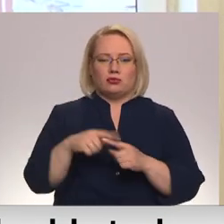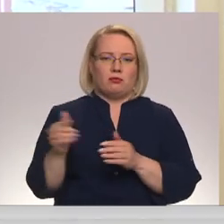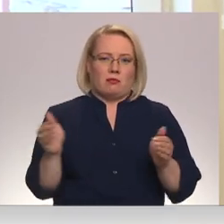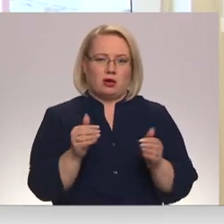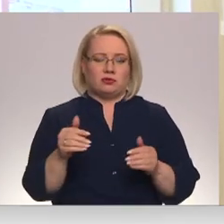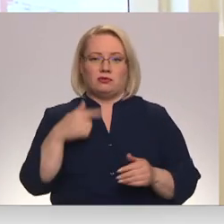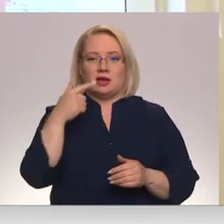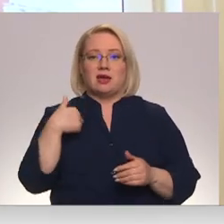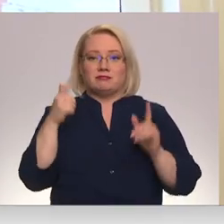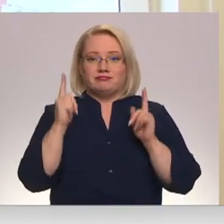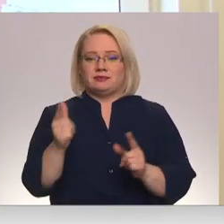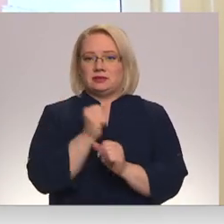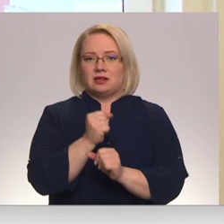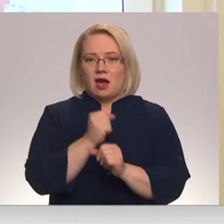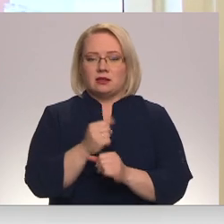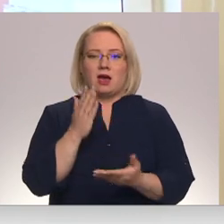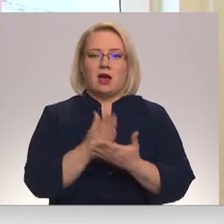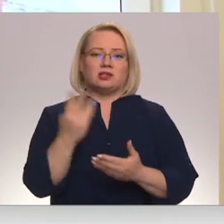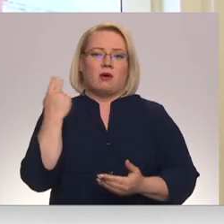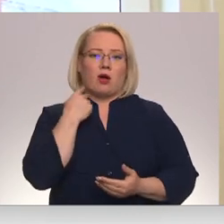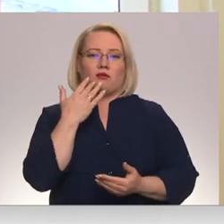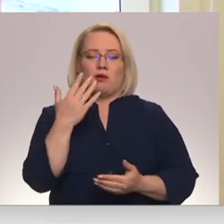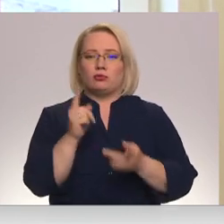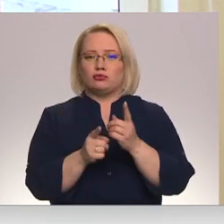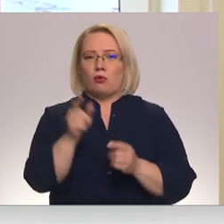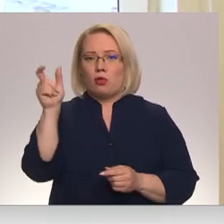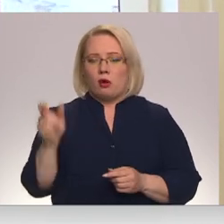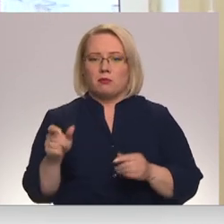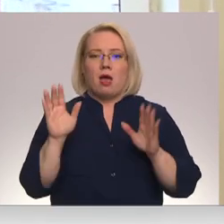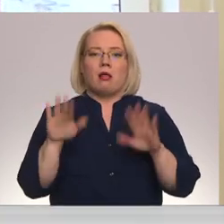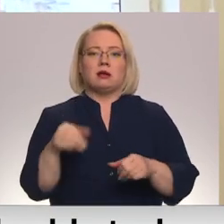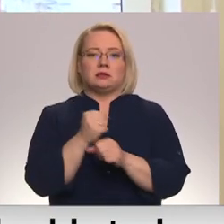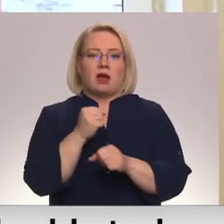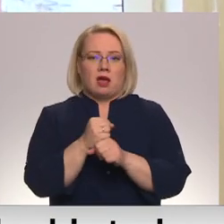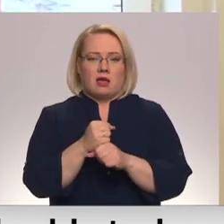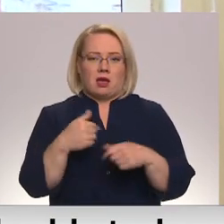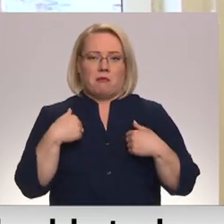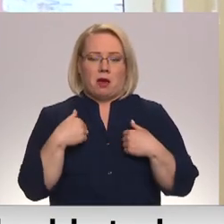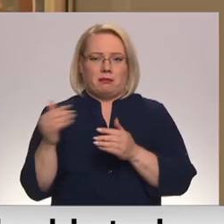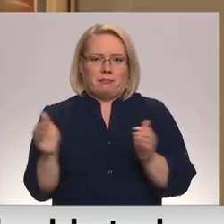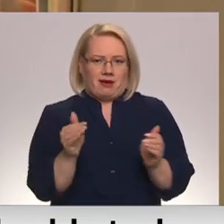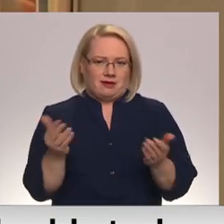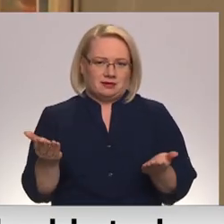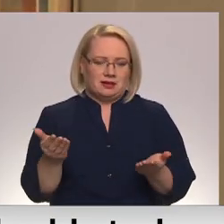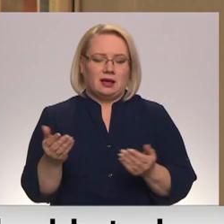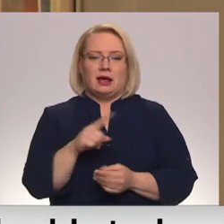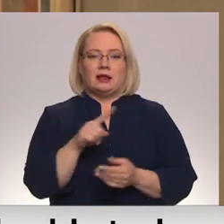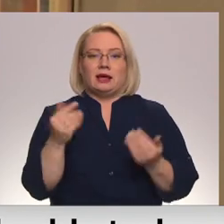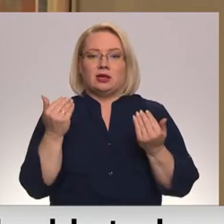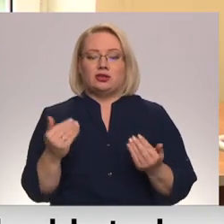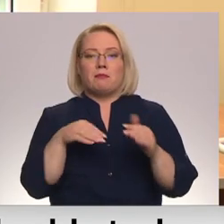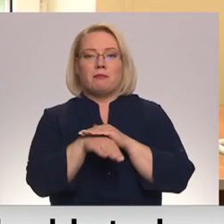Es ar prieku strādātu. Esmu angļu valodas skolotāja, bet kā lai strādāju, ja man ir tik mazs bērniņš? Līdz šim